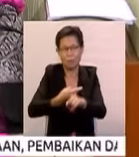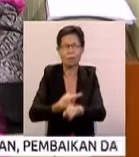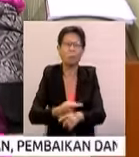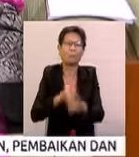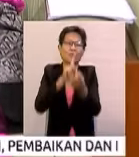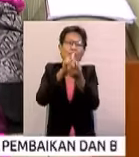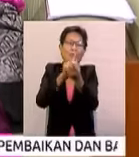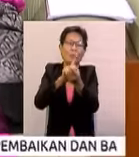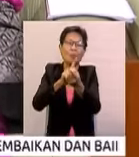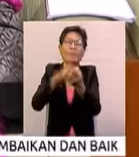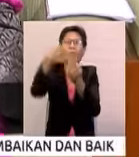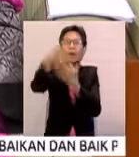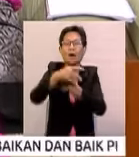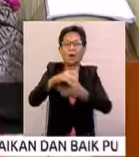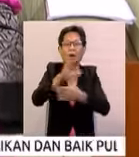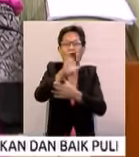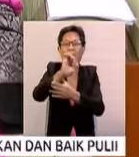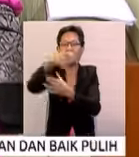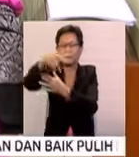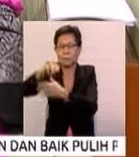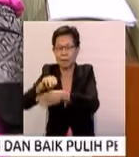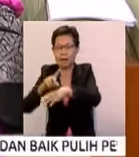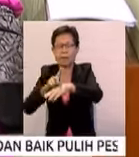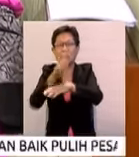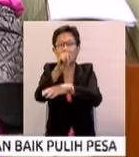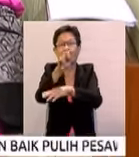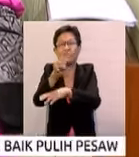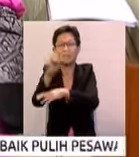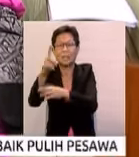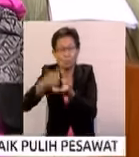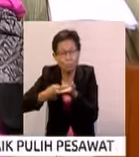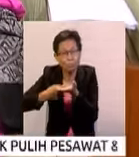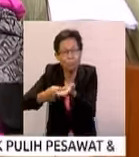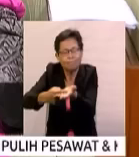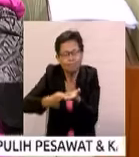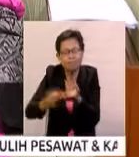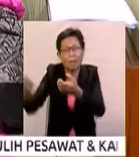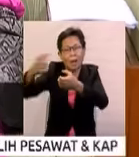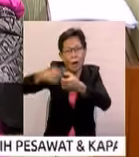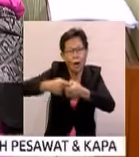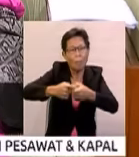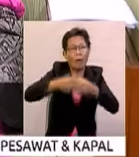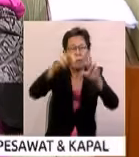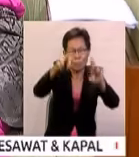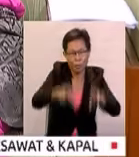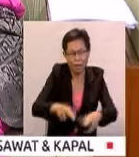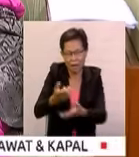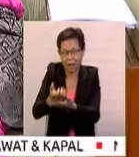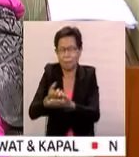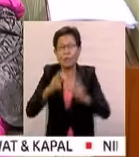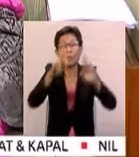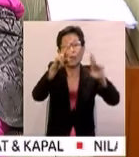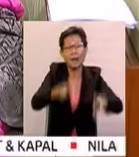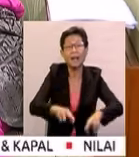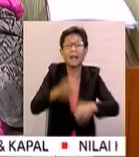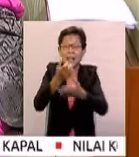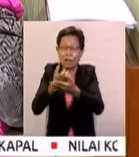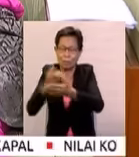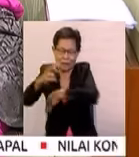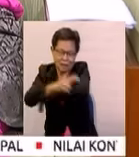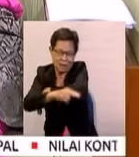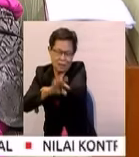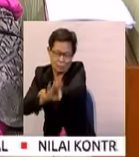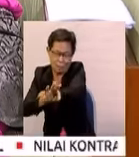Beliau ditemui dalam program Selamat Pagi Malaysia di TV1 yang membincangkan berhubung usaha merakyatkan ekonomi Negeri Sembilan.